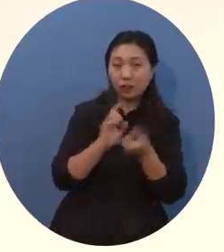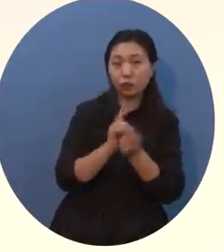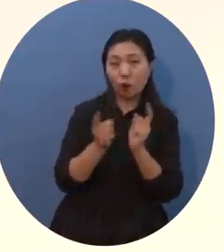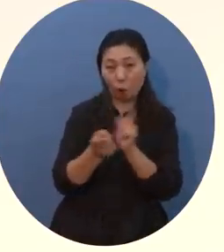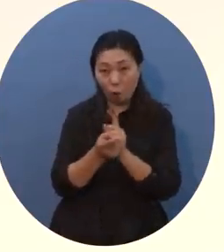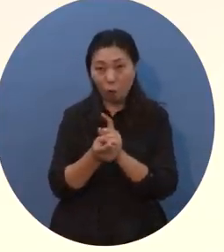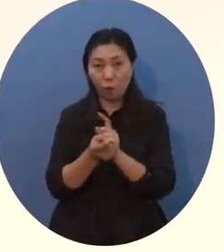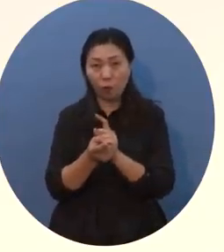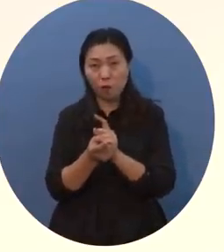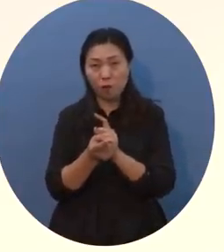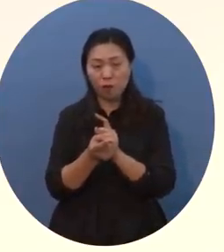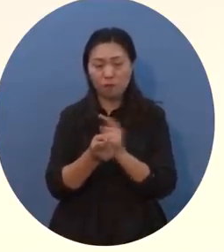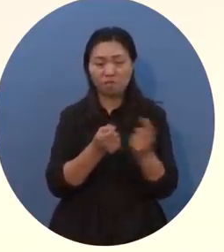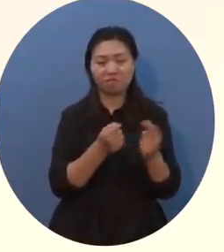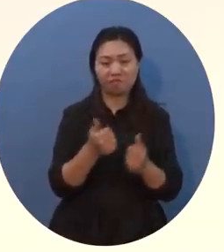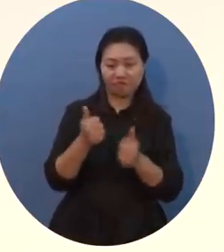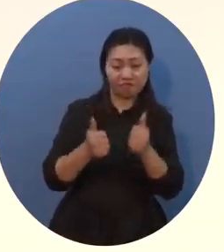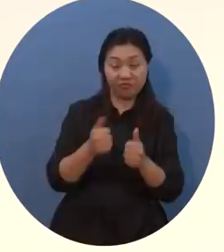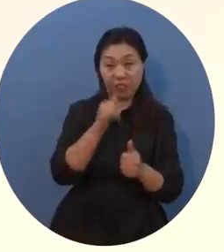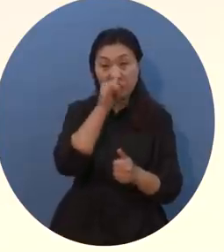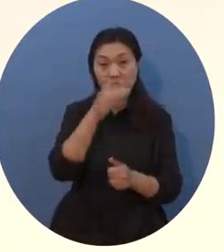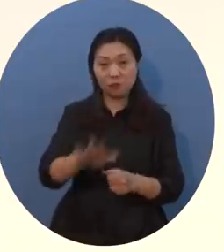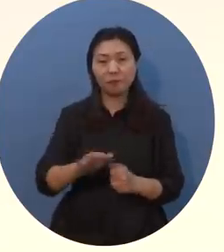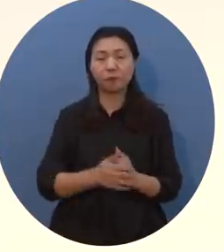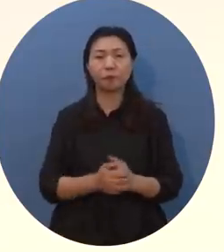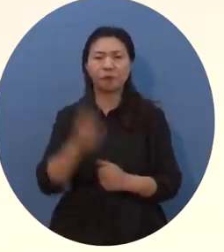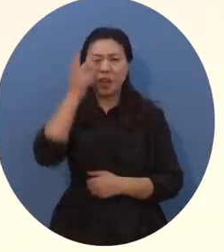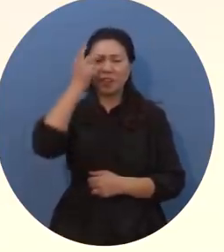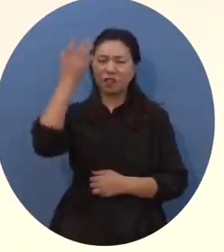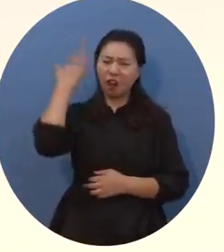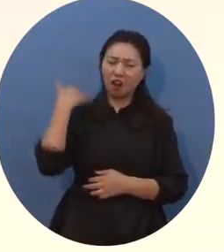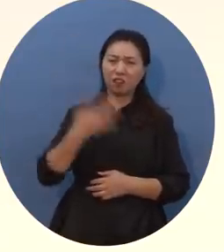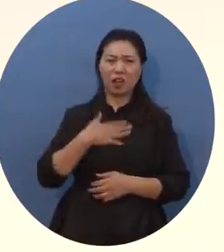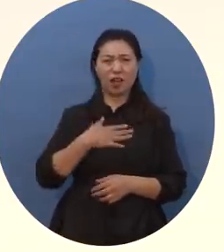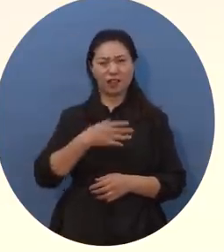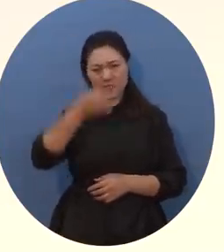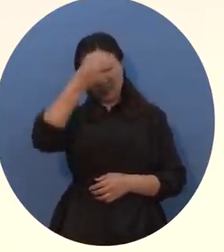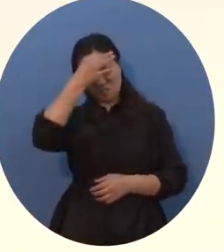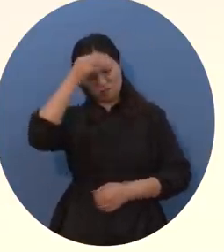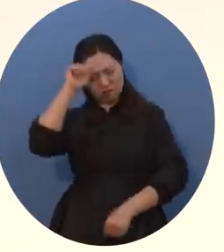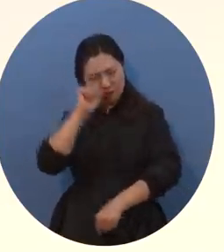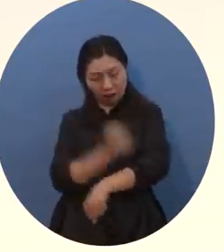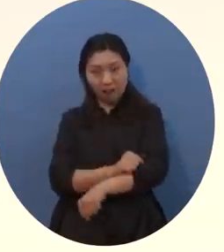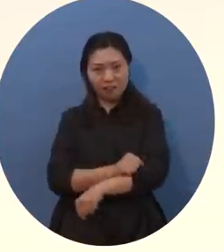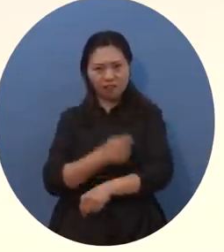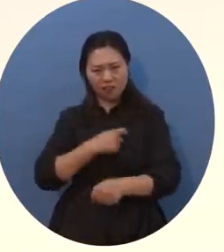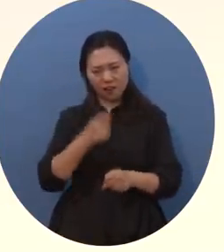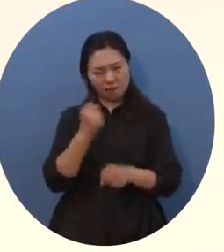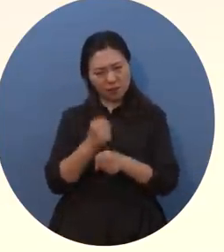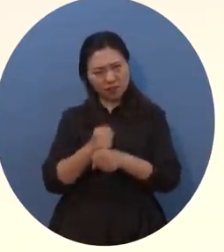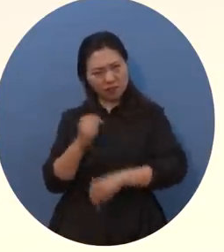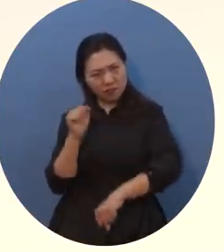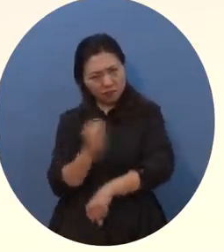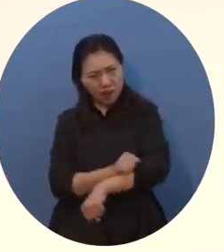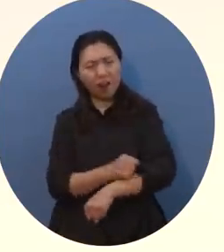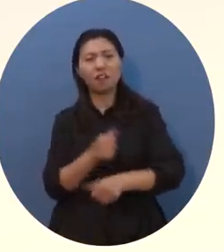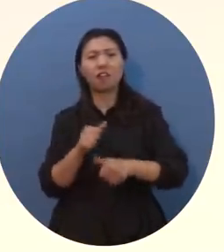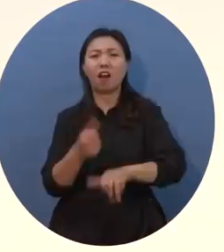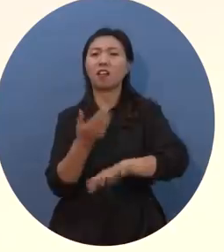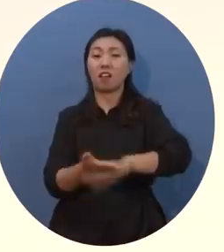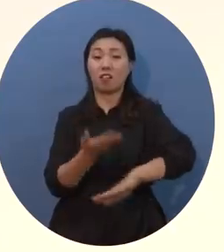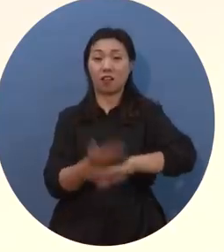아이들에게 이제 정해지지만은 그 당시에는 자기가 얼마나 잘 만드느냐에 따라서 결정이 나는